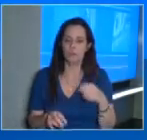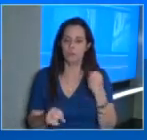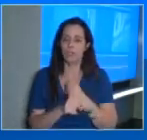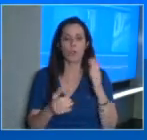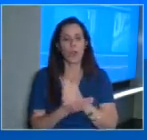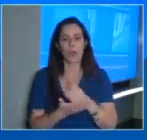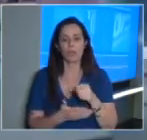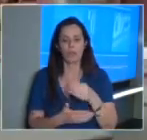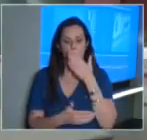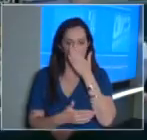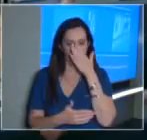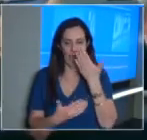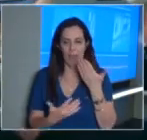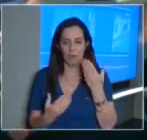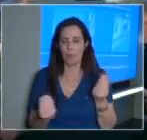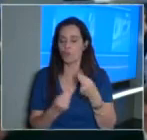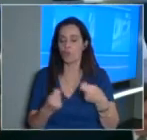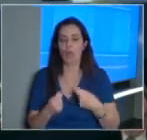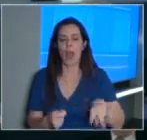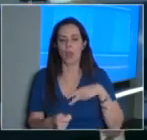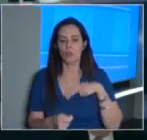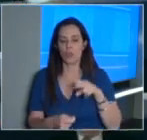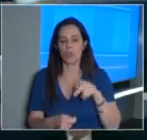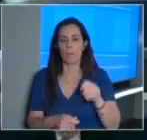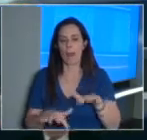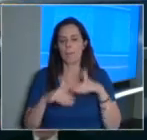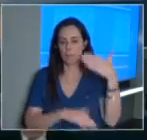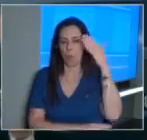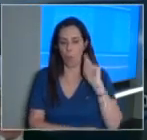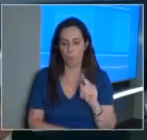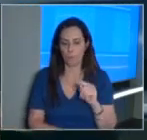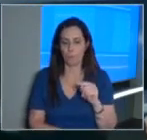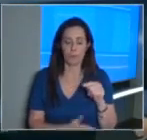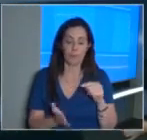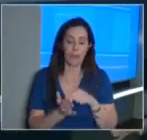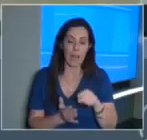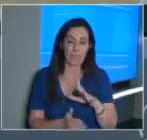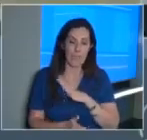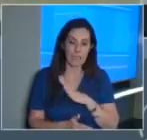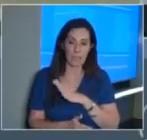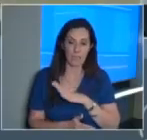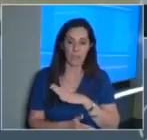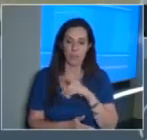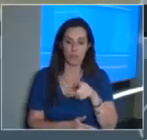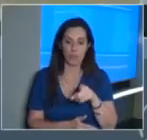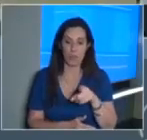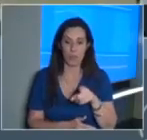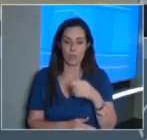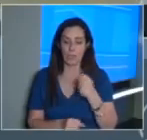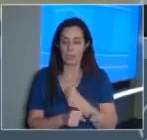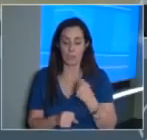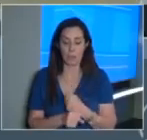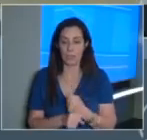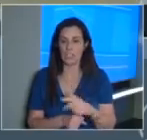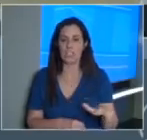לייצר החלטות שאין להם איזה חוש אחריות שיש לפרלמנטים לאומיים. ולכן הסכנה היא שפרלמנט כזה ייצר